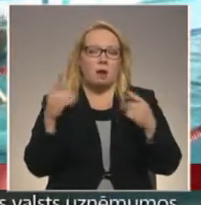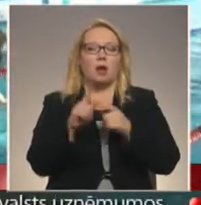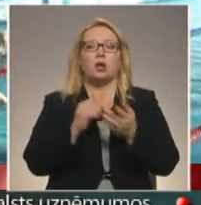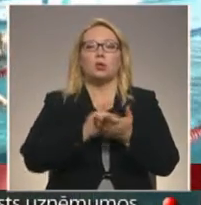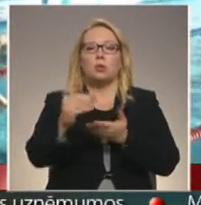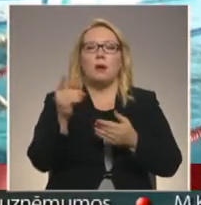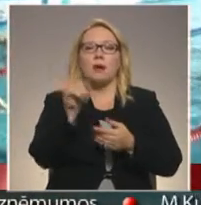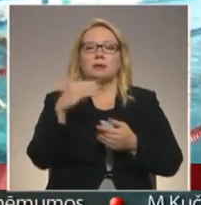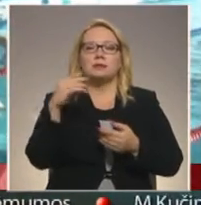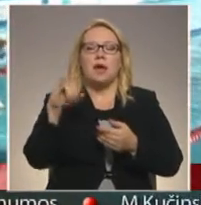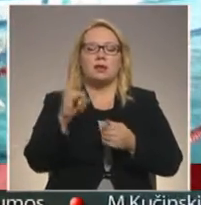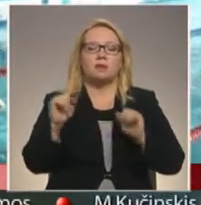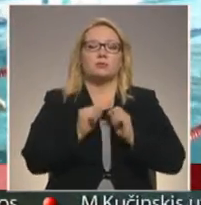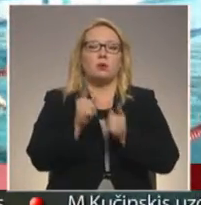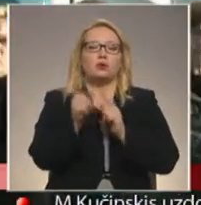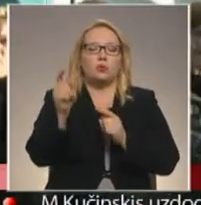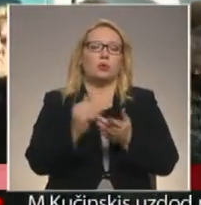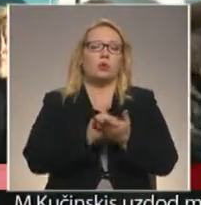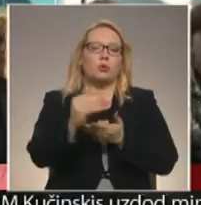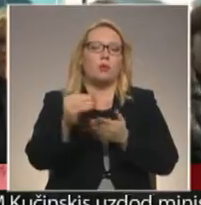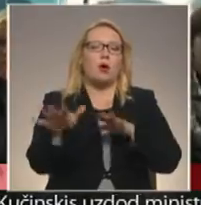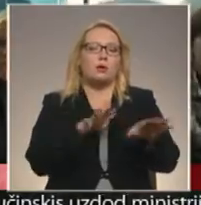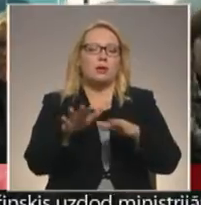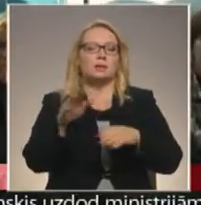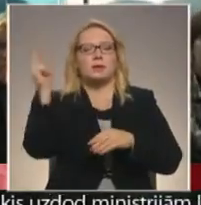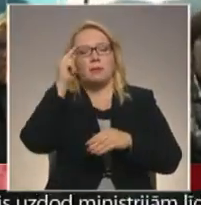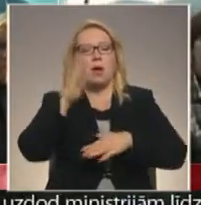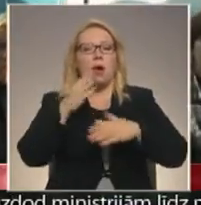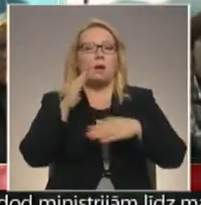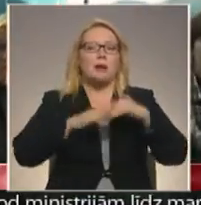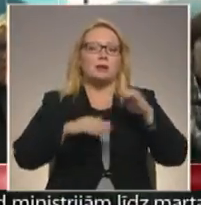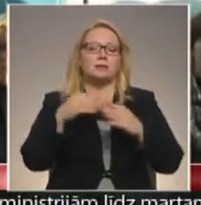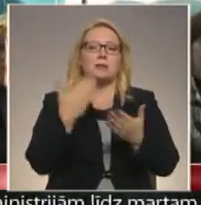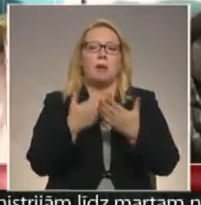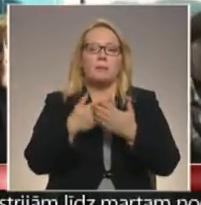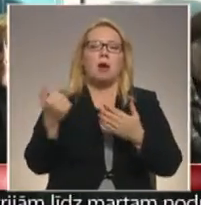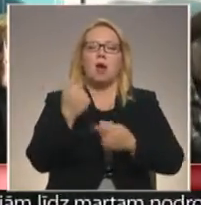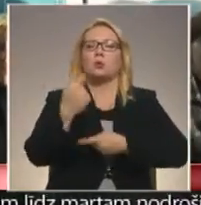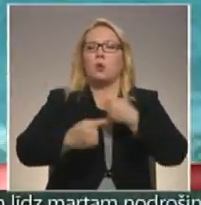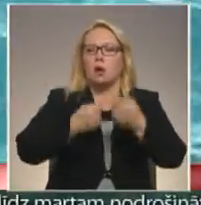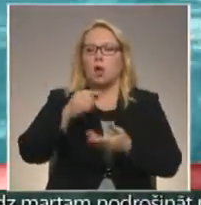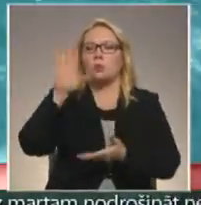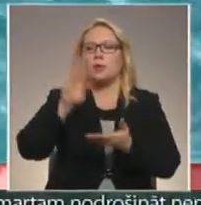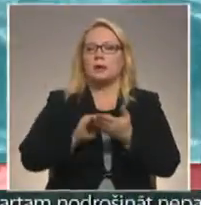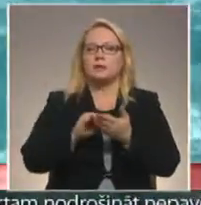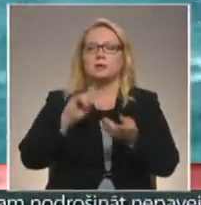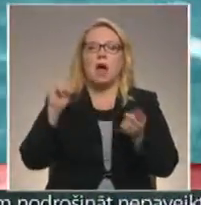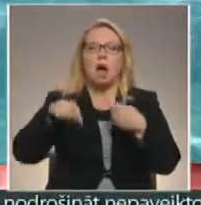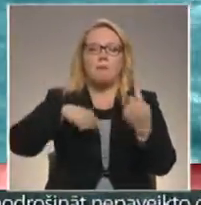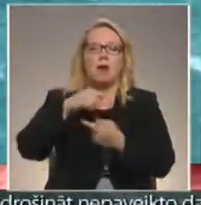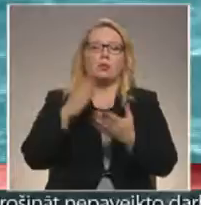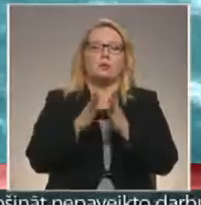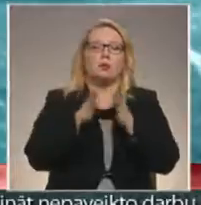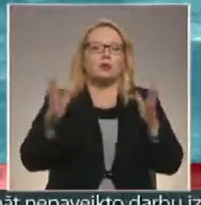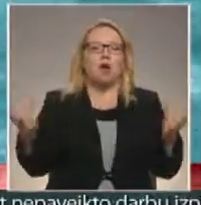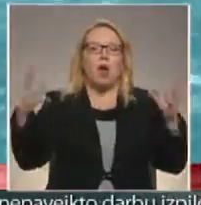turpmāk Sēlijas sporta skolotāji iecerējuši organizēt seminārus ar praktiskiem piemēriem un cer, ka gadu no gada pieredzes apmaiņa notiks arvien plašākā mērogā,